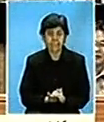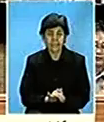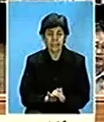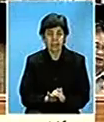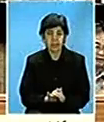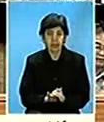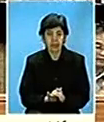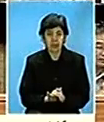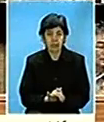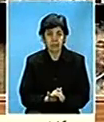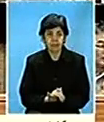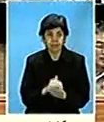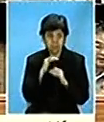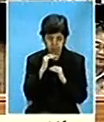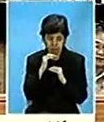อยู่ใน